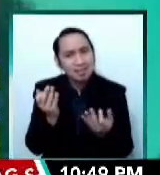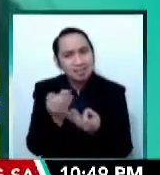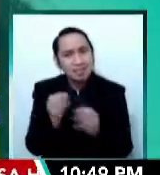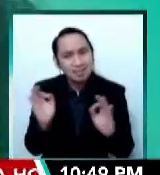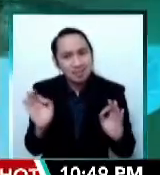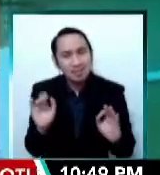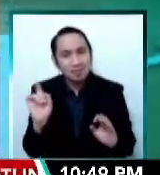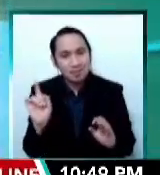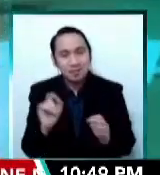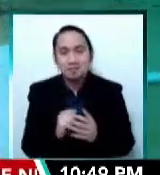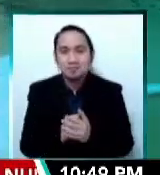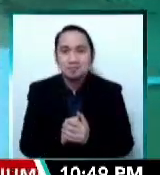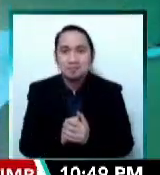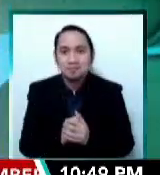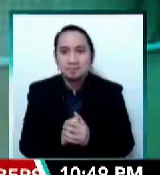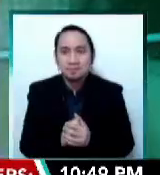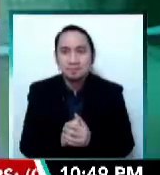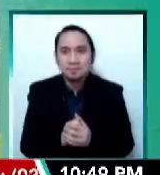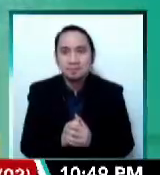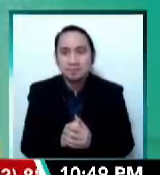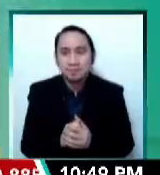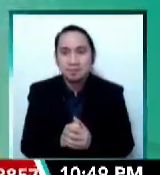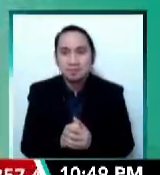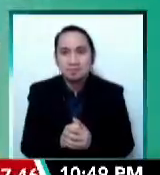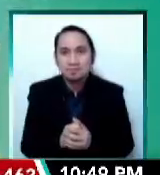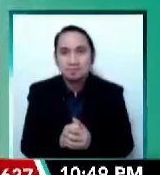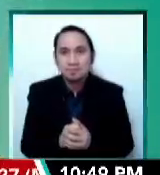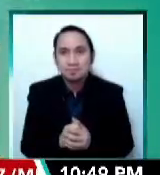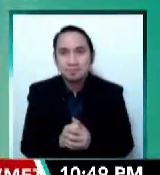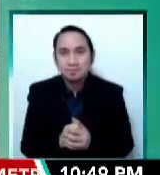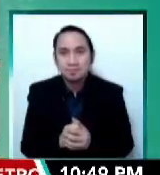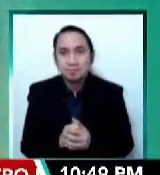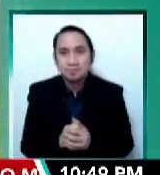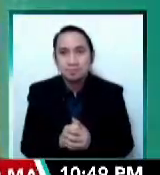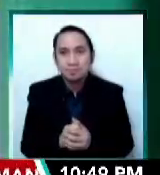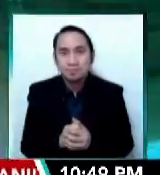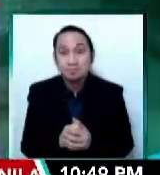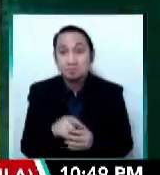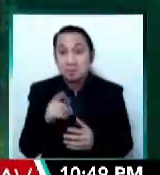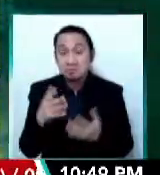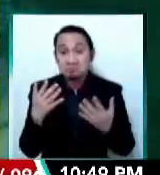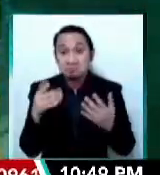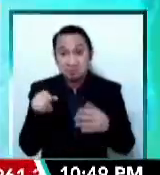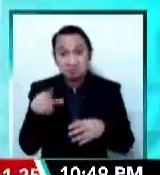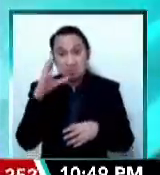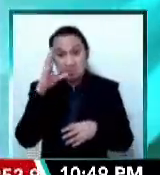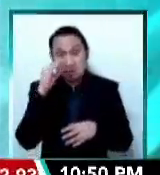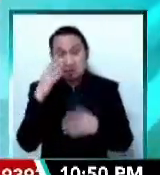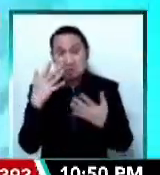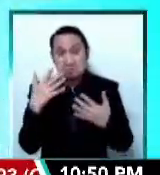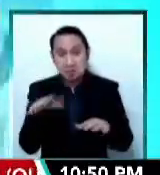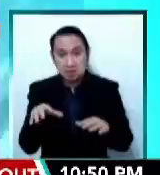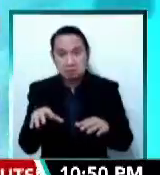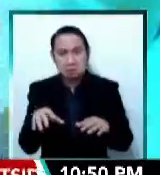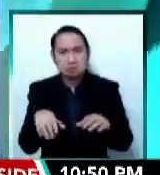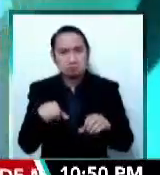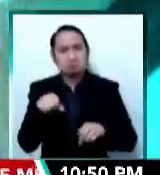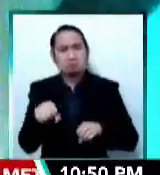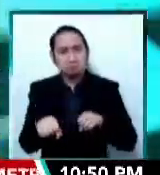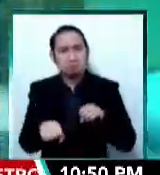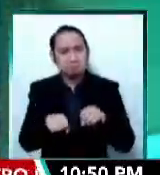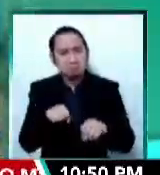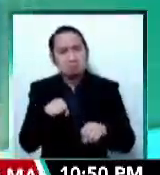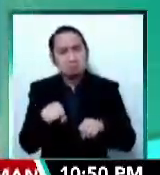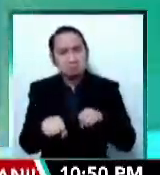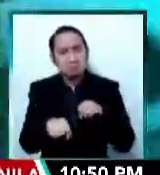Buko ba na? Kwento ni Clark Linden, libre mo ako? Katatapos lang niya sa kanyang biking-biking nang